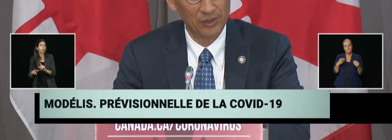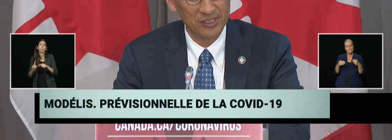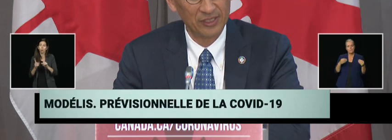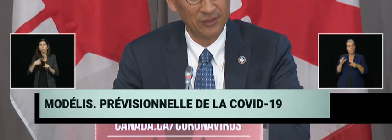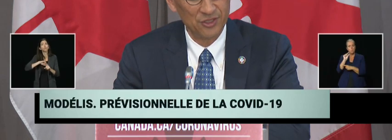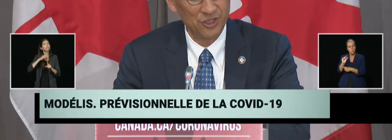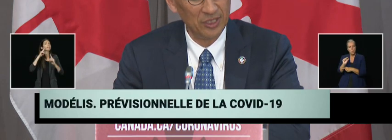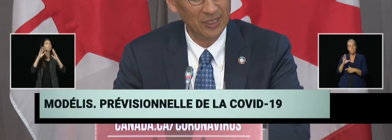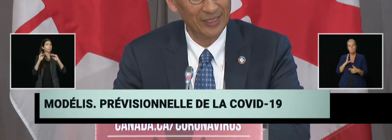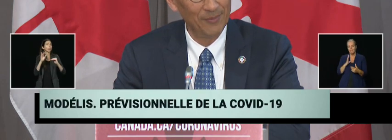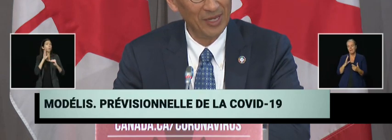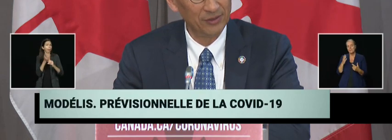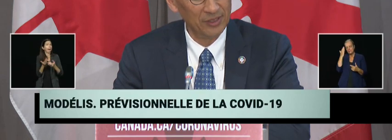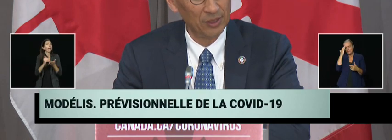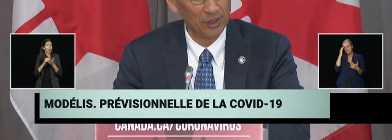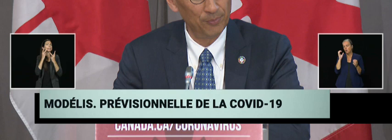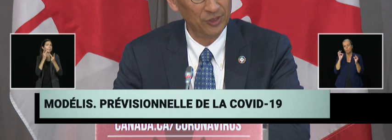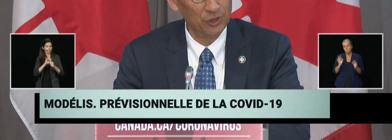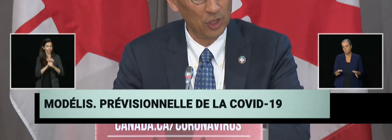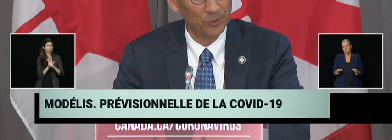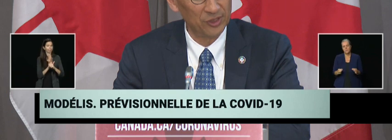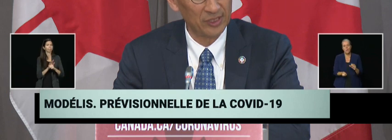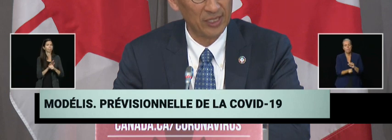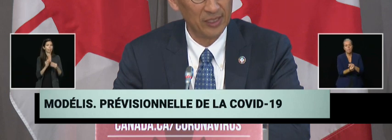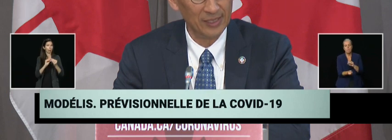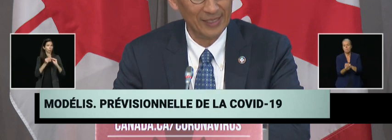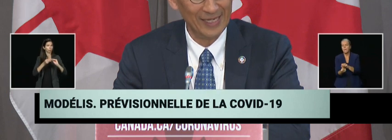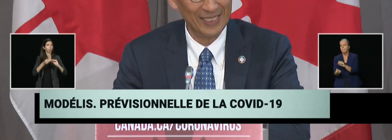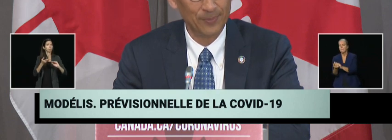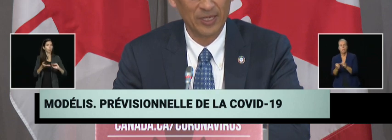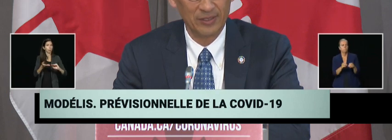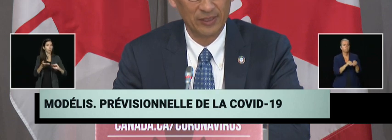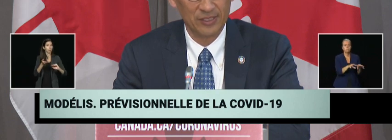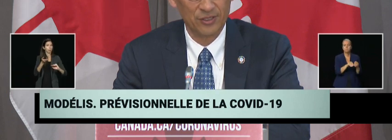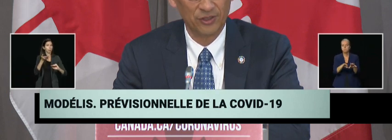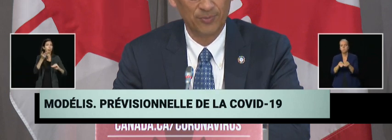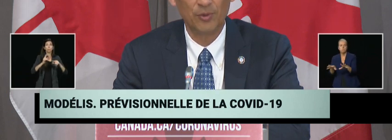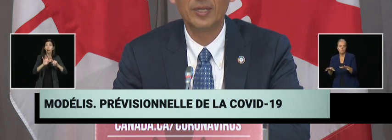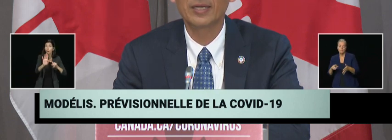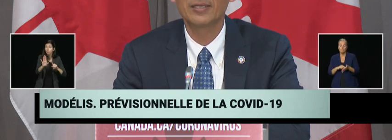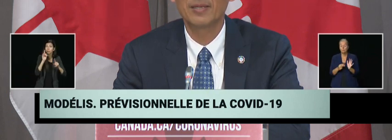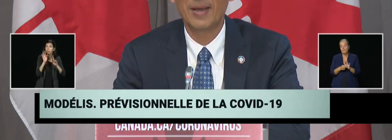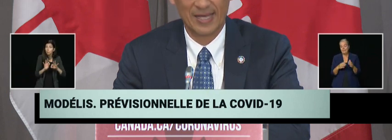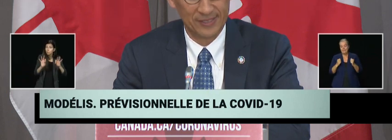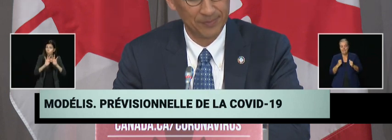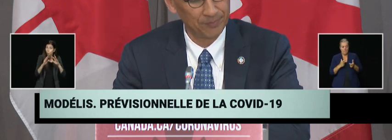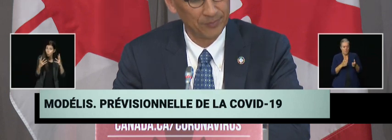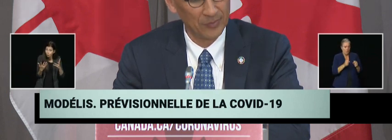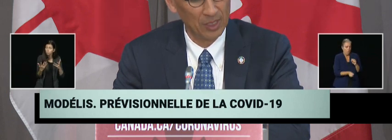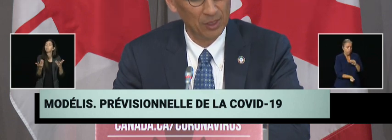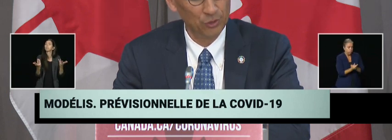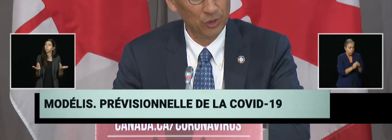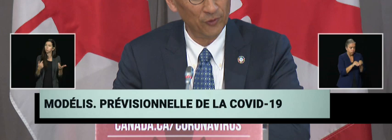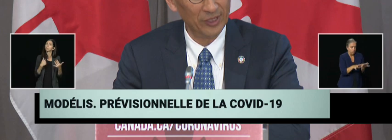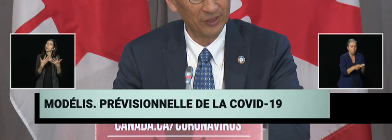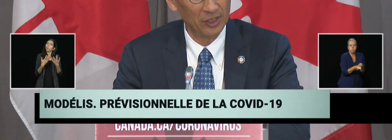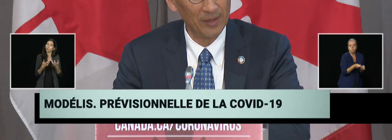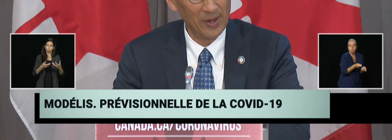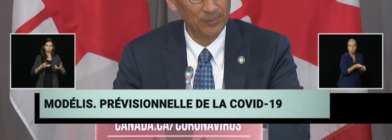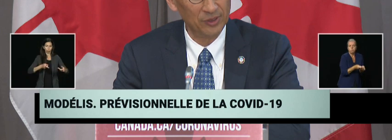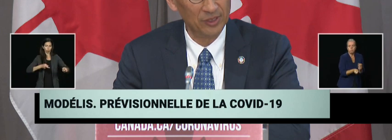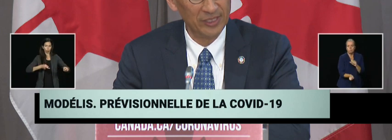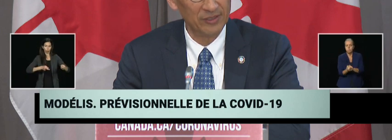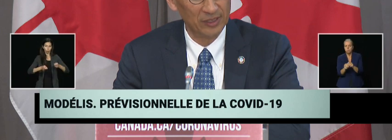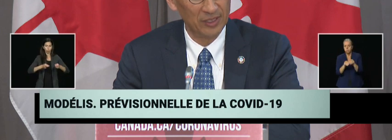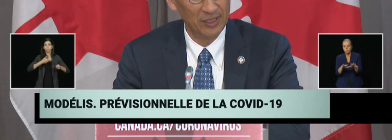La meilleure stratégie est de maintenir un petit nombre de cas et de pratiques de santé publique de base. Nous devons être